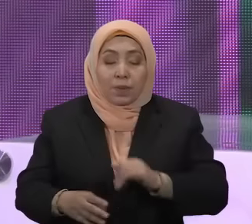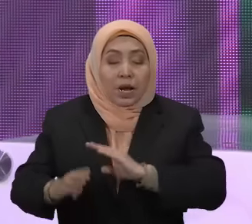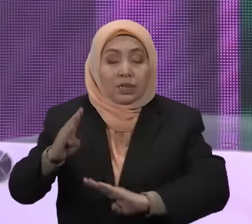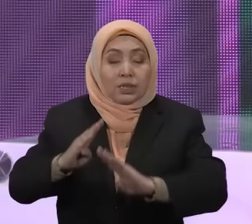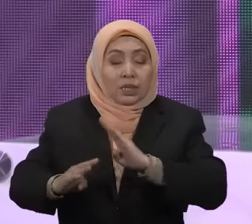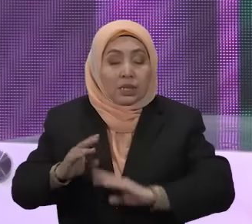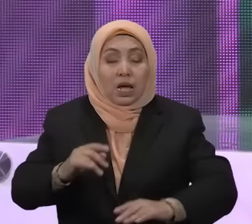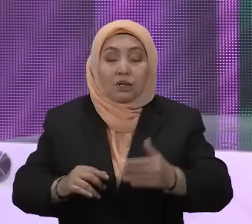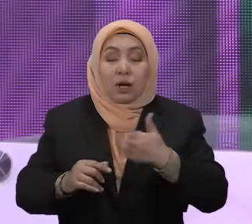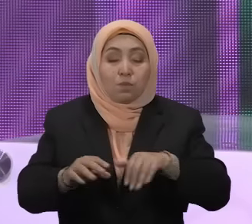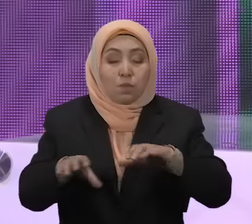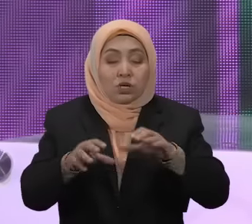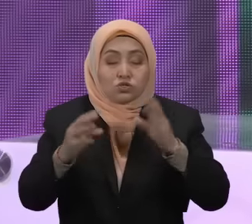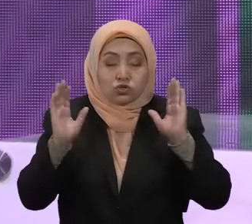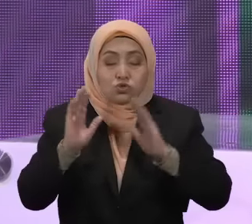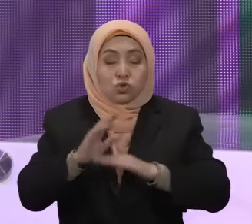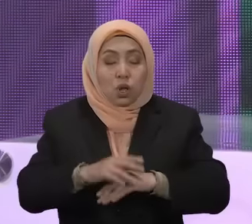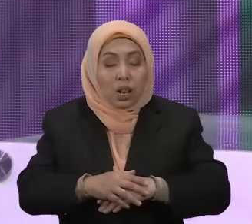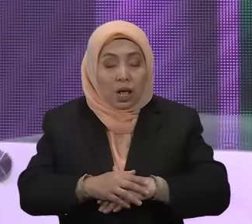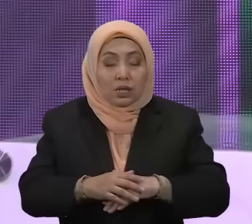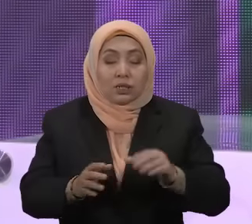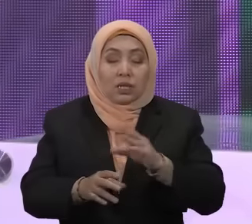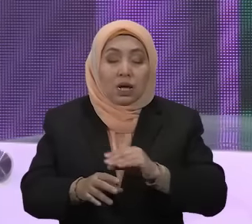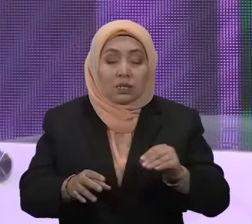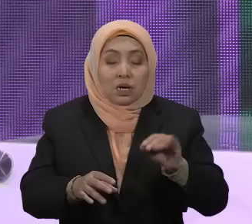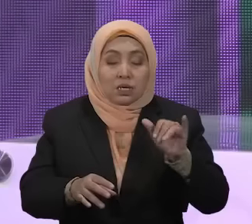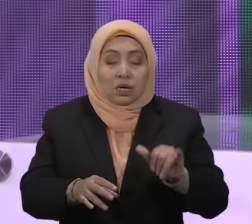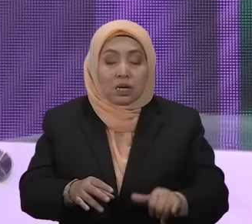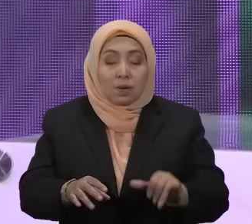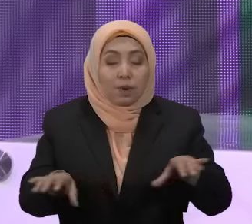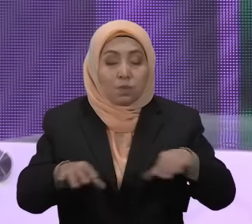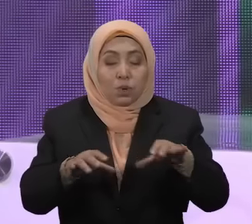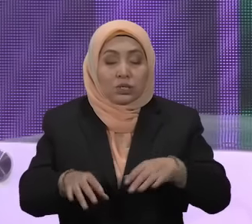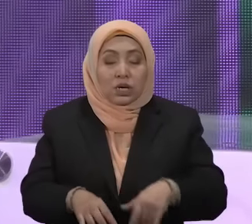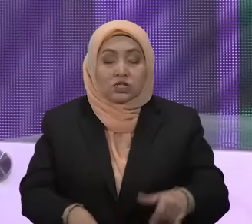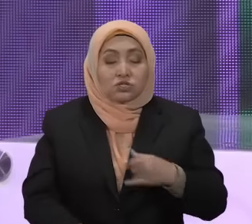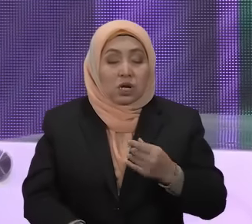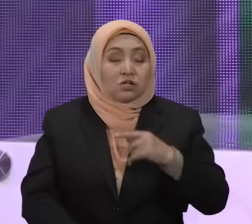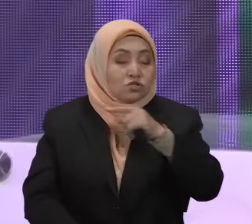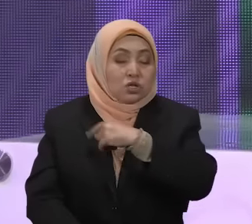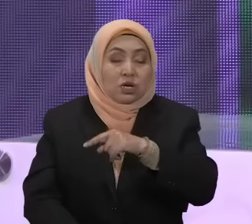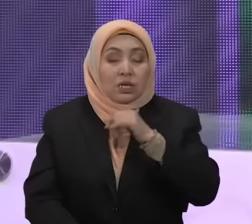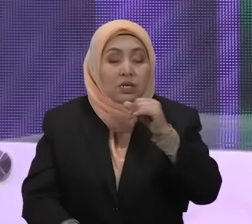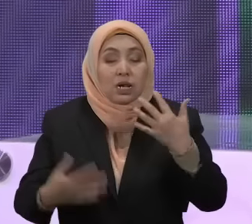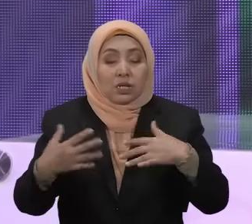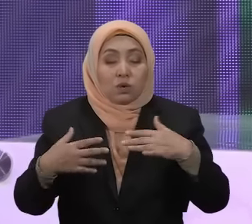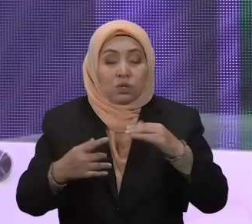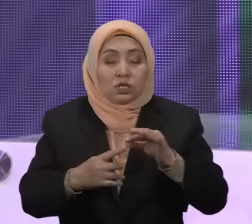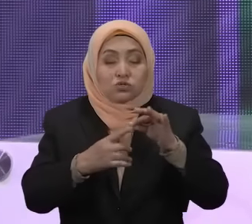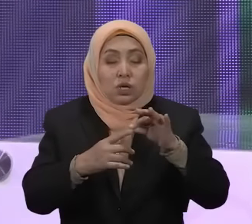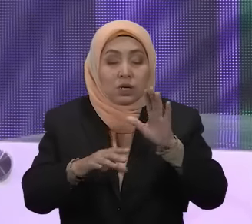ini adalah mendirikan solat, wa ataz zakah, mereka yang menunaikan zakat dan tidak takut